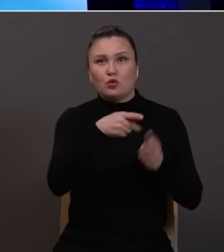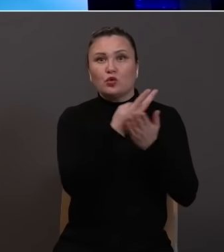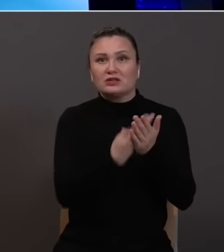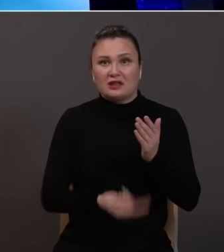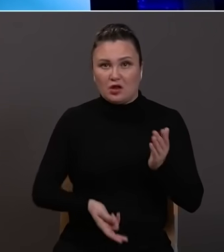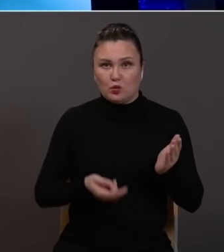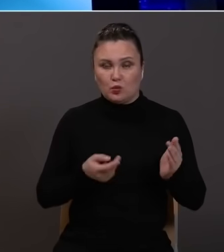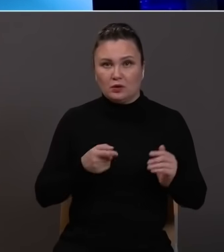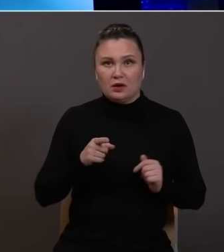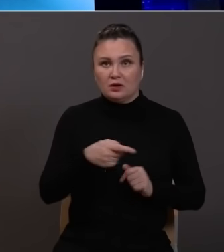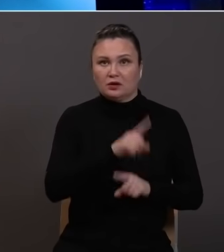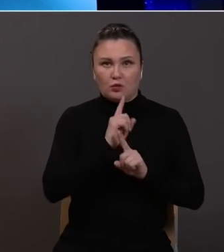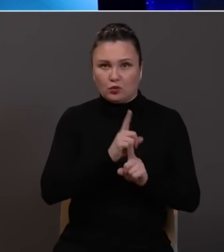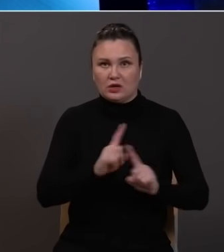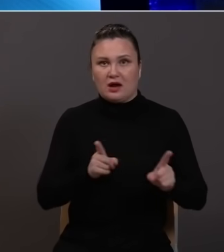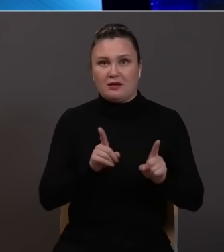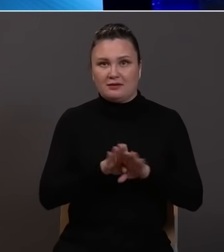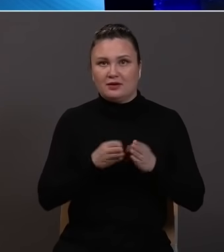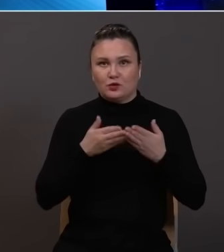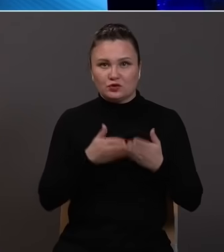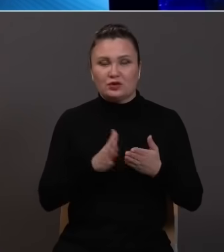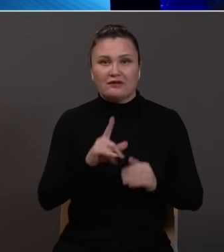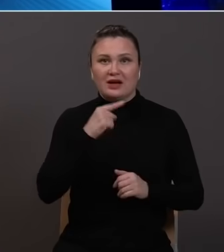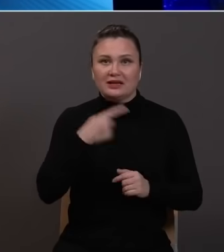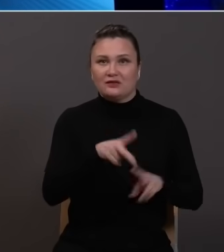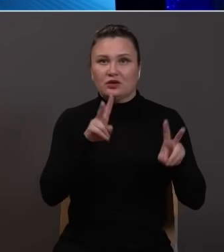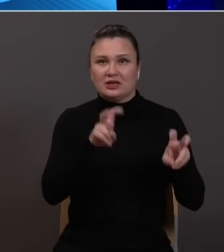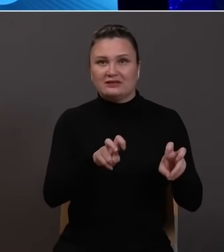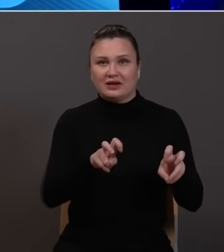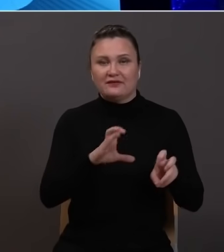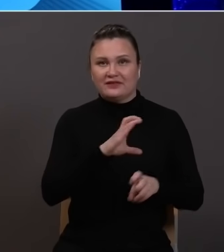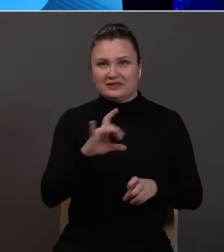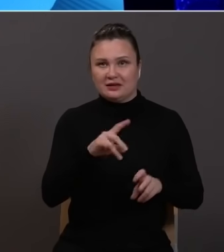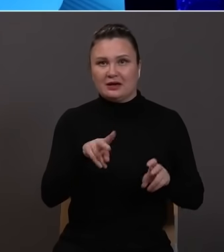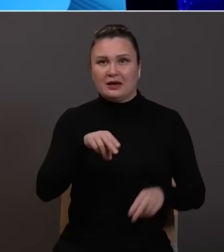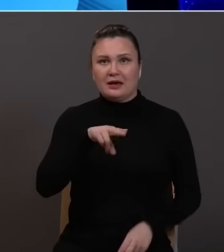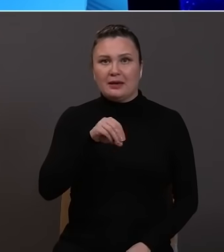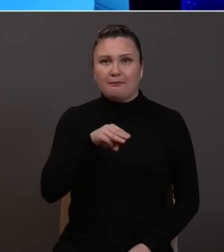затонул. То есть он такое уникальное судно. В России его назвали в